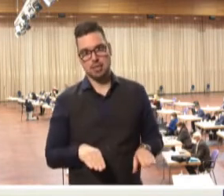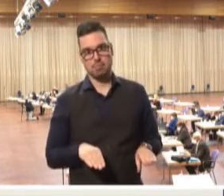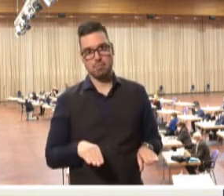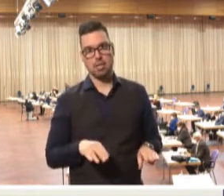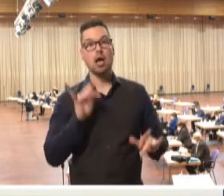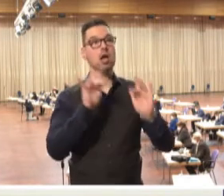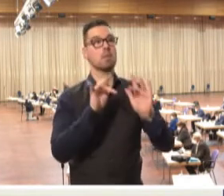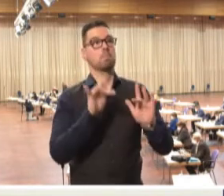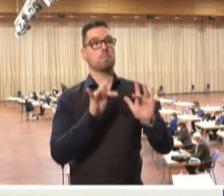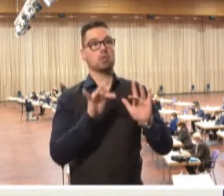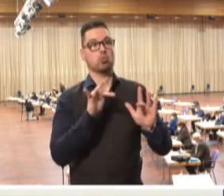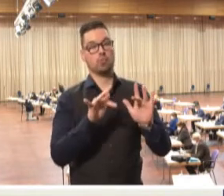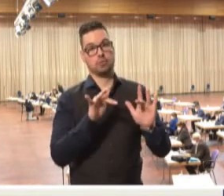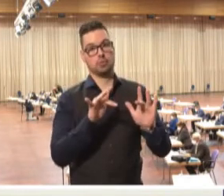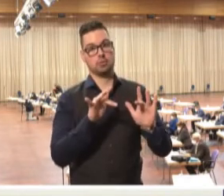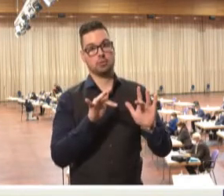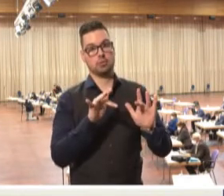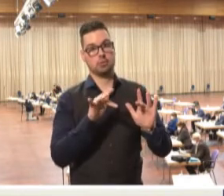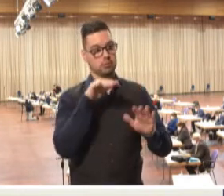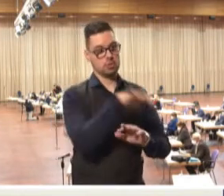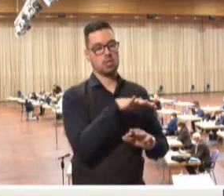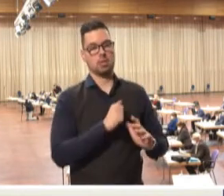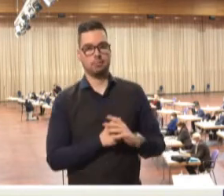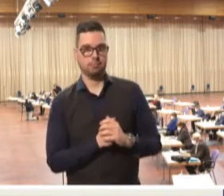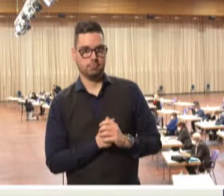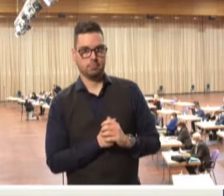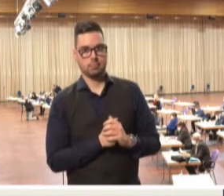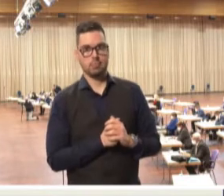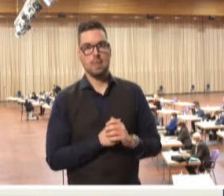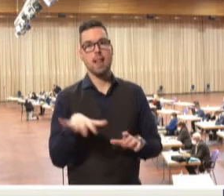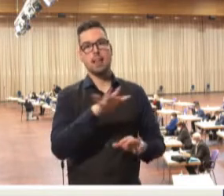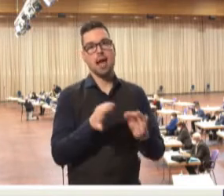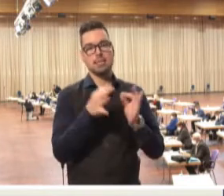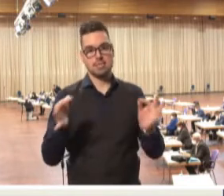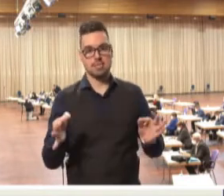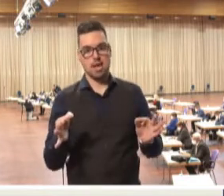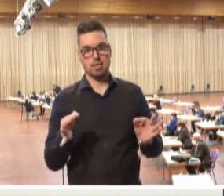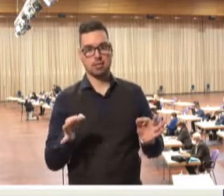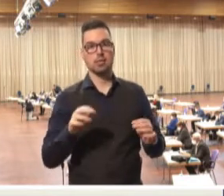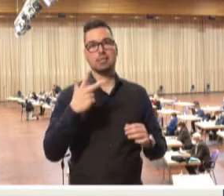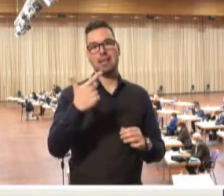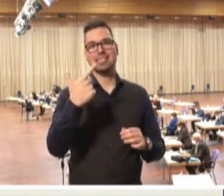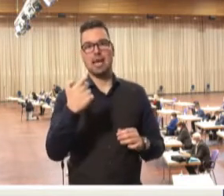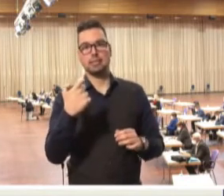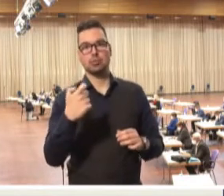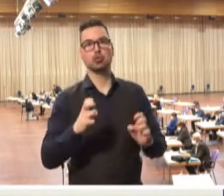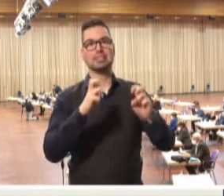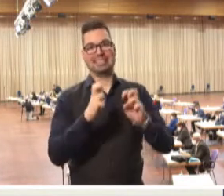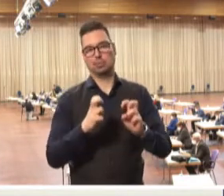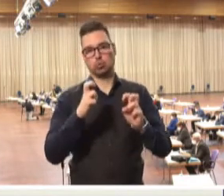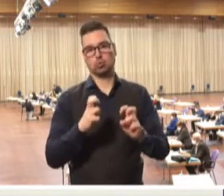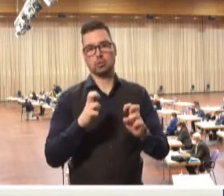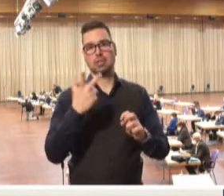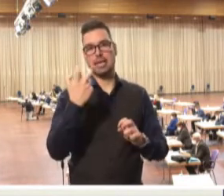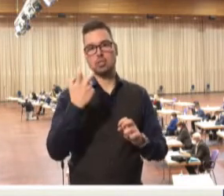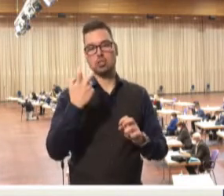der betroffenen Status festgestellt wurde. Der Landtag des Saarlandes beschloss in seiner 32. Sitzung am 30.